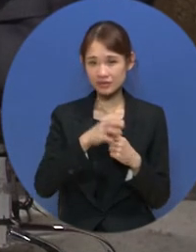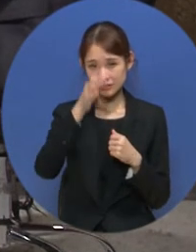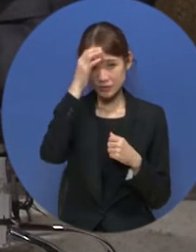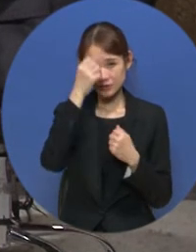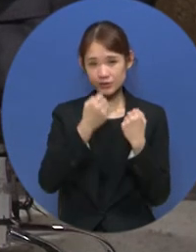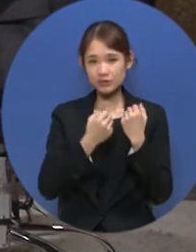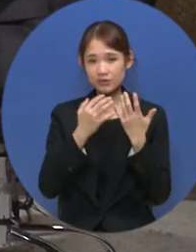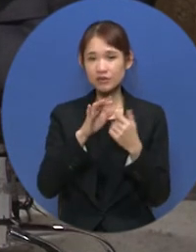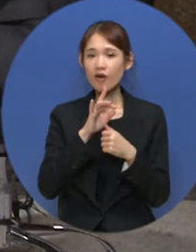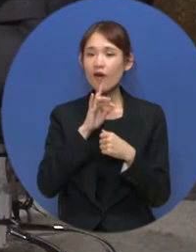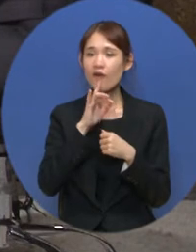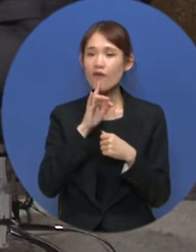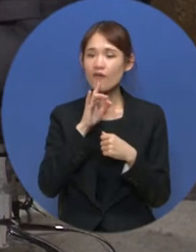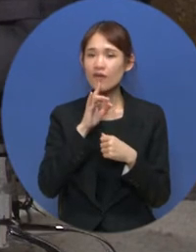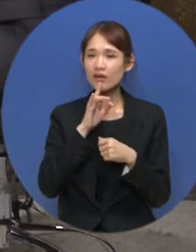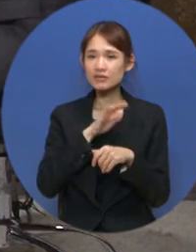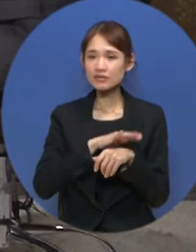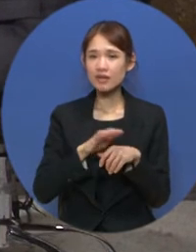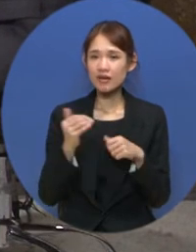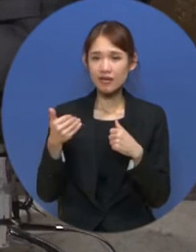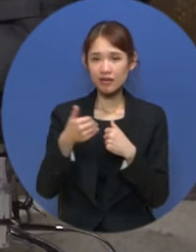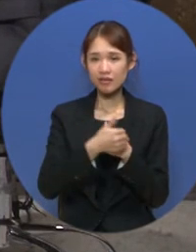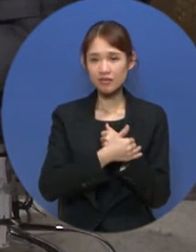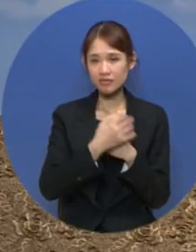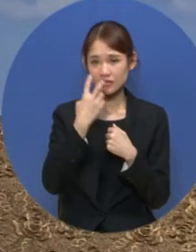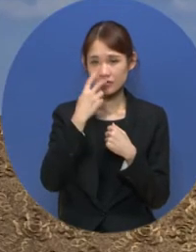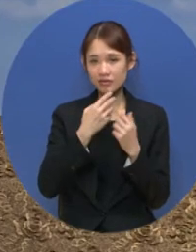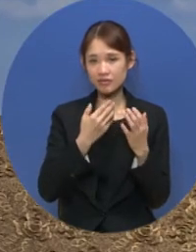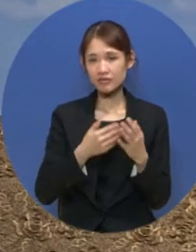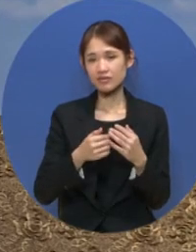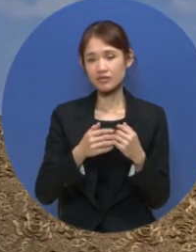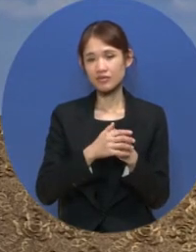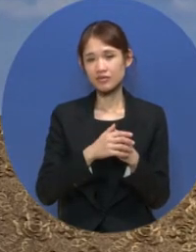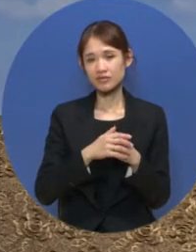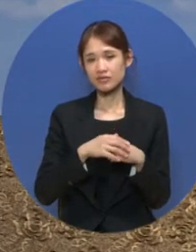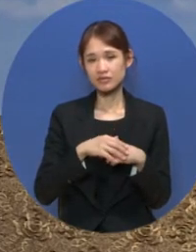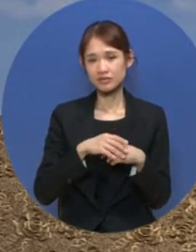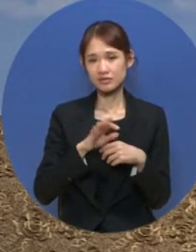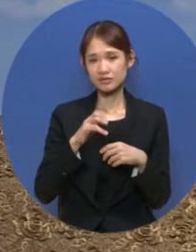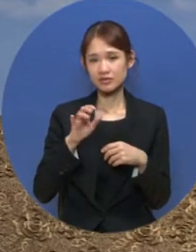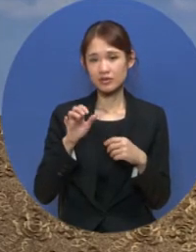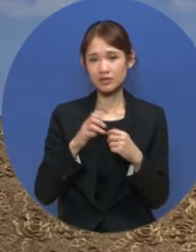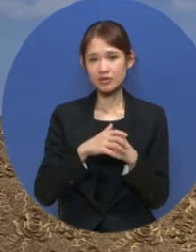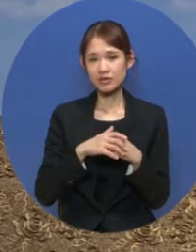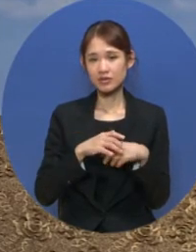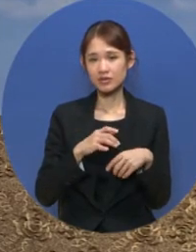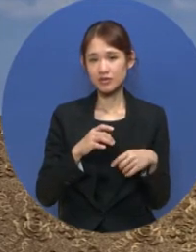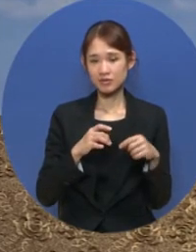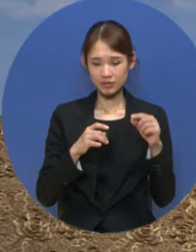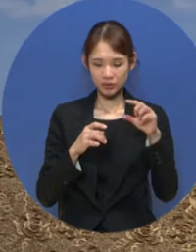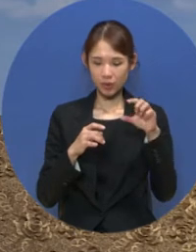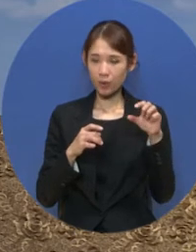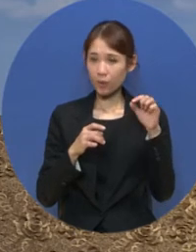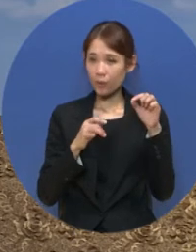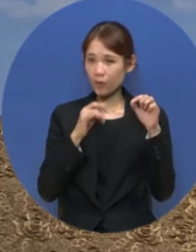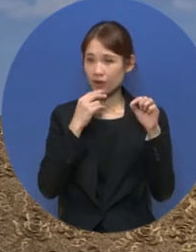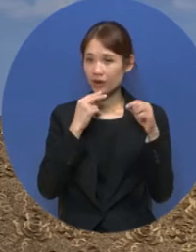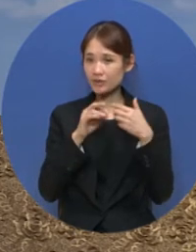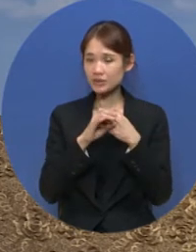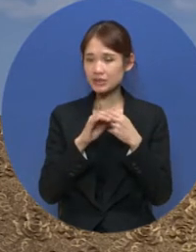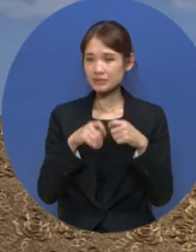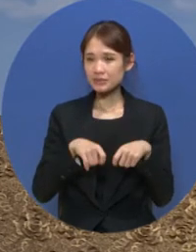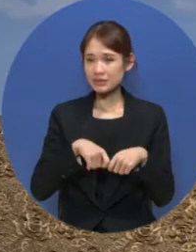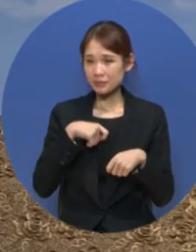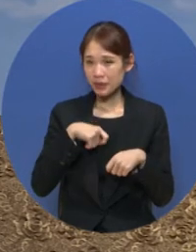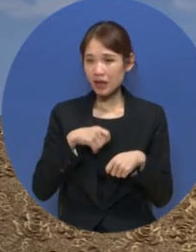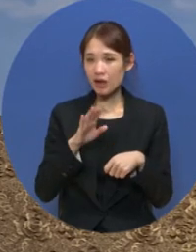아까 말씀드렸던 것처럼 엉덩이 네. 부분을 잘 감싸주기도 하고요. 아. 지퍼 같은 경우도 이제 고리가 없으면 이렇게 네. 잠그기가